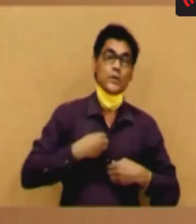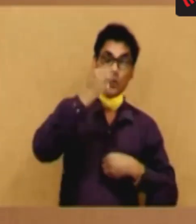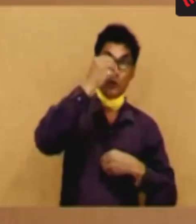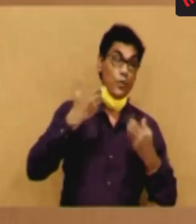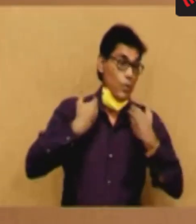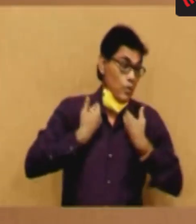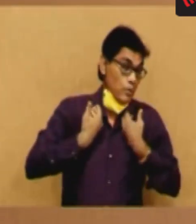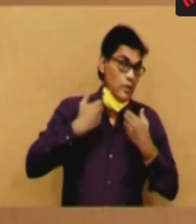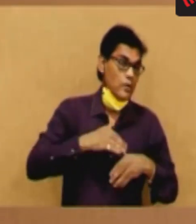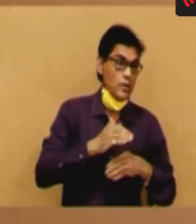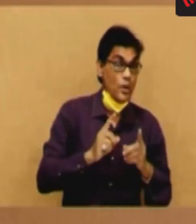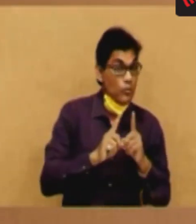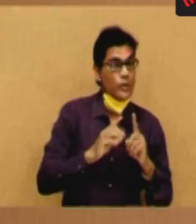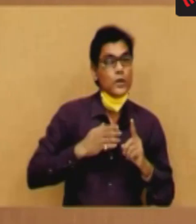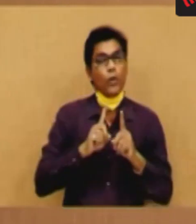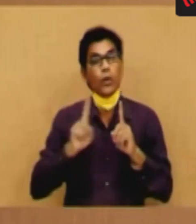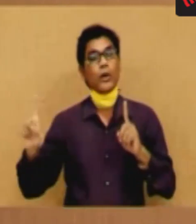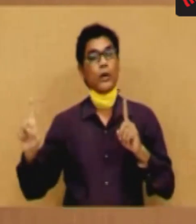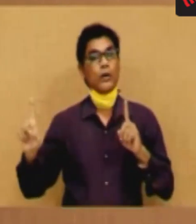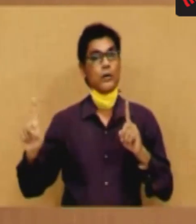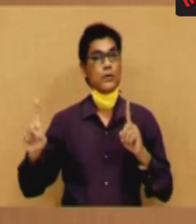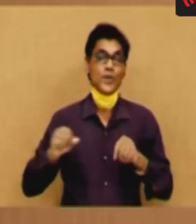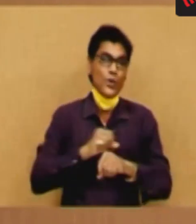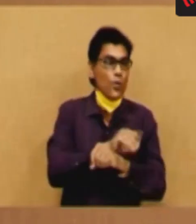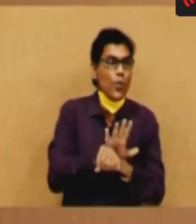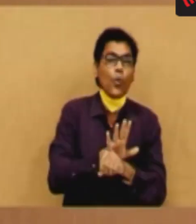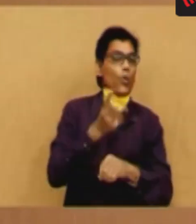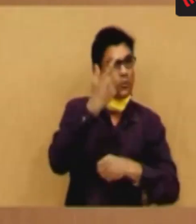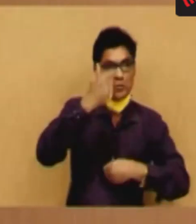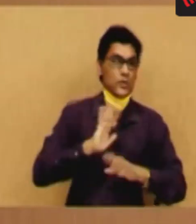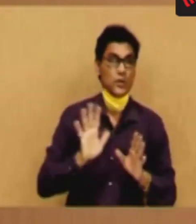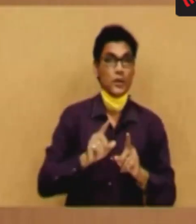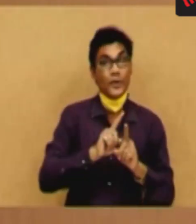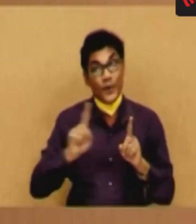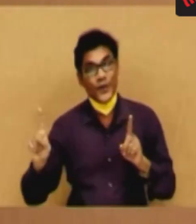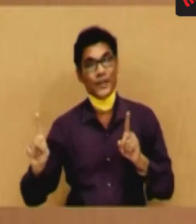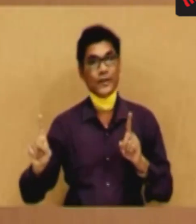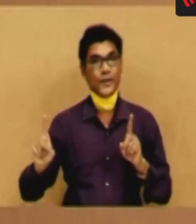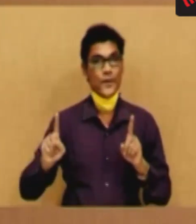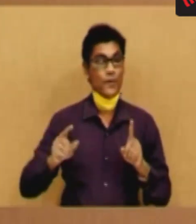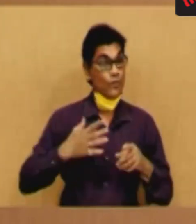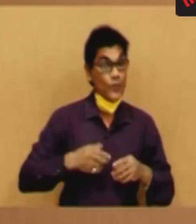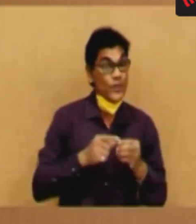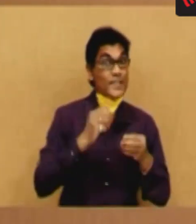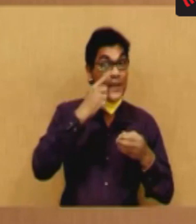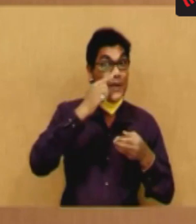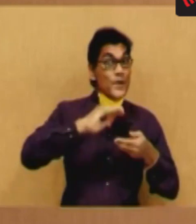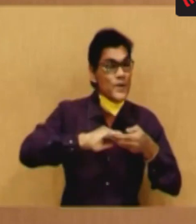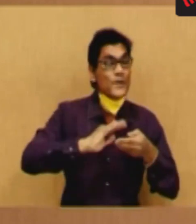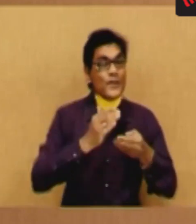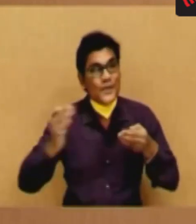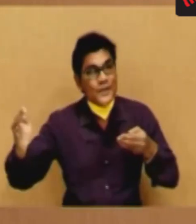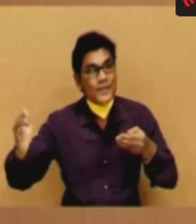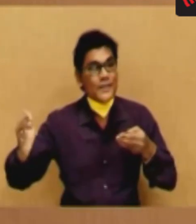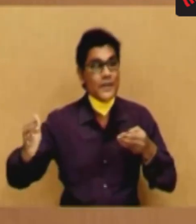ଜ୍ୱର ହୋଇଗଲା ମୋତେ ଟିକେ ଅଲଗା ରହିବାକୁ ପଡ଼ିବ। କରୋନା ବୋଲି କଥା ନୁହଁ ଯେକୌଣସି ଜିନିଷରେ ତାହେଲେ ମୋ ସହଧର୍ମିଣୀ କେଉଁ କାମଟି